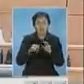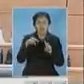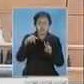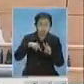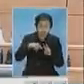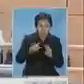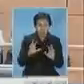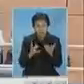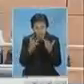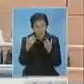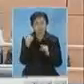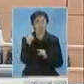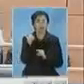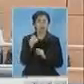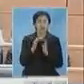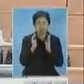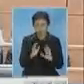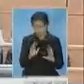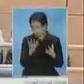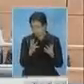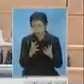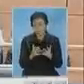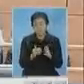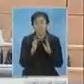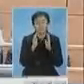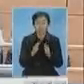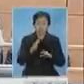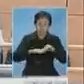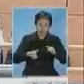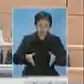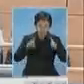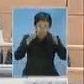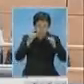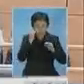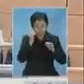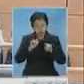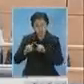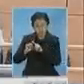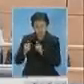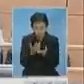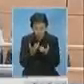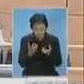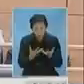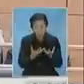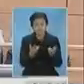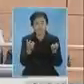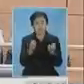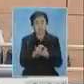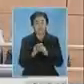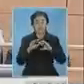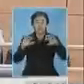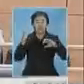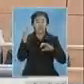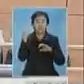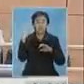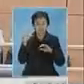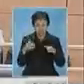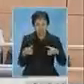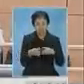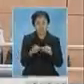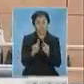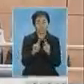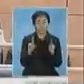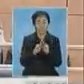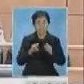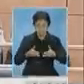จำนวนมากเกิดความเสียหายทรัพย์สินอาคารบ้านช่องรัฐบาลชุดที่แล้วก็ตั้งกรรมการ